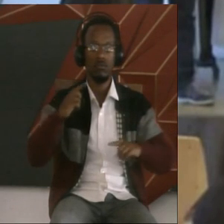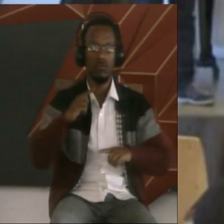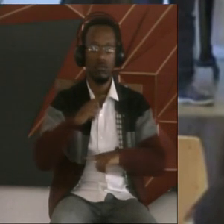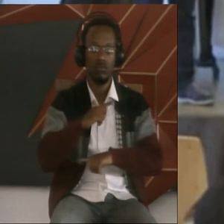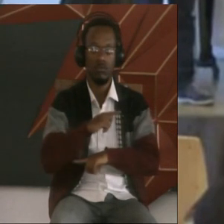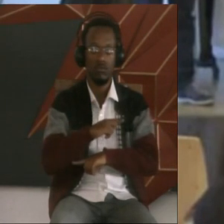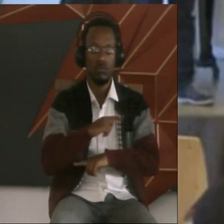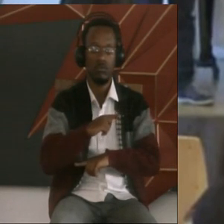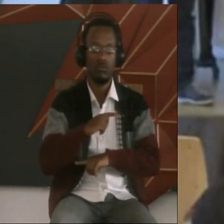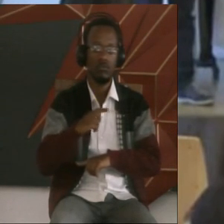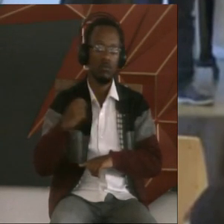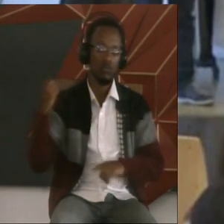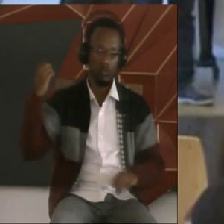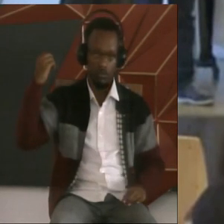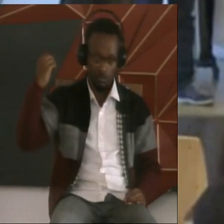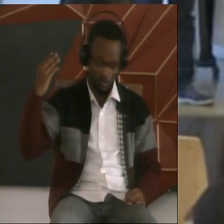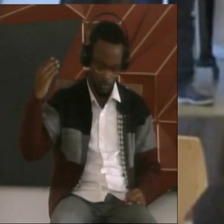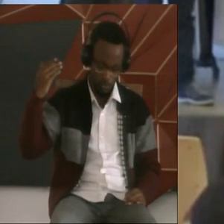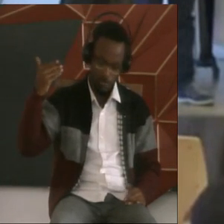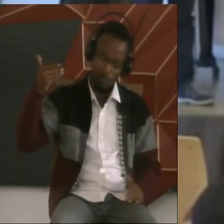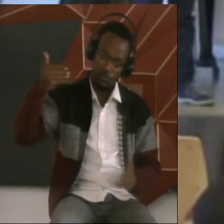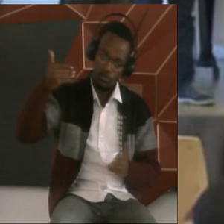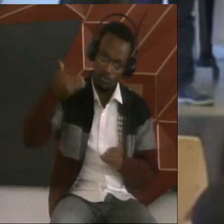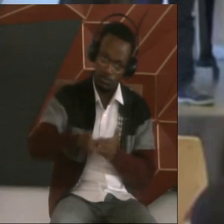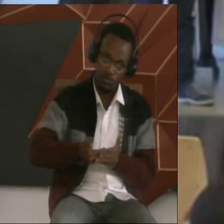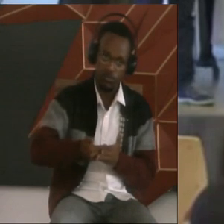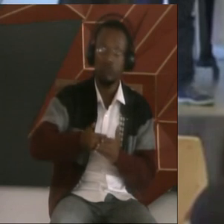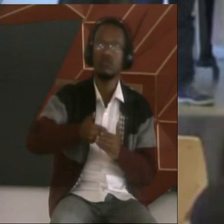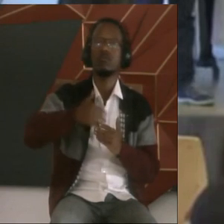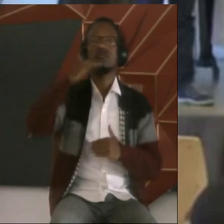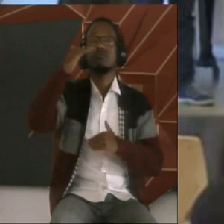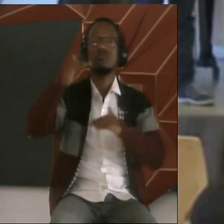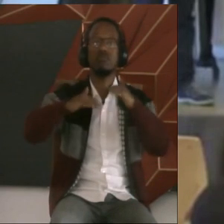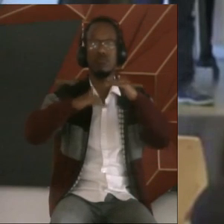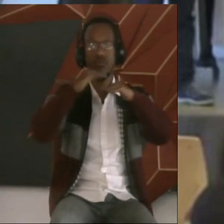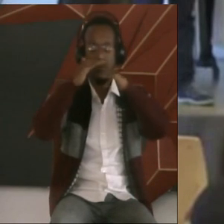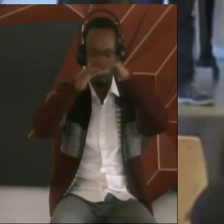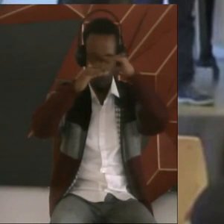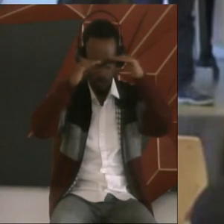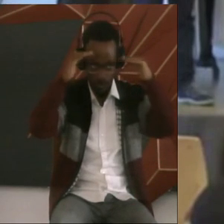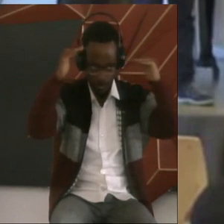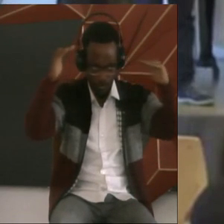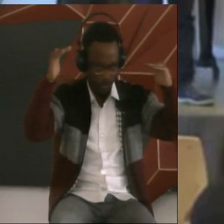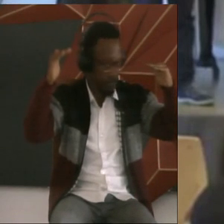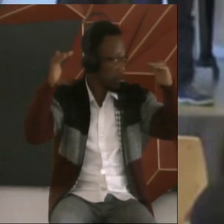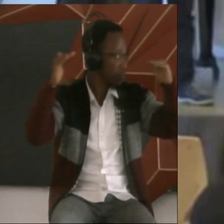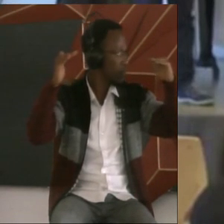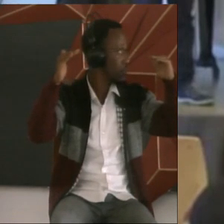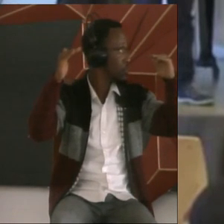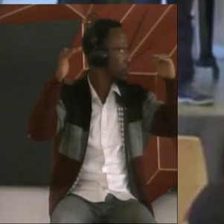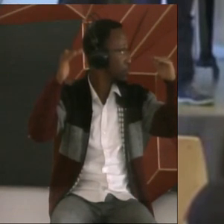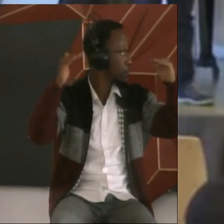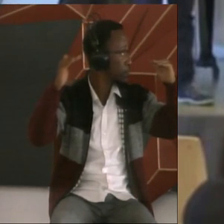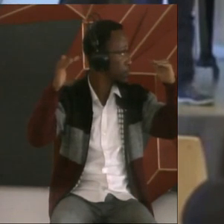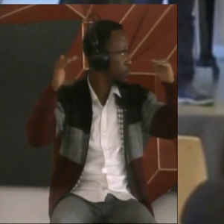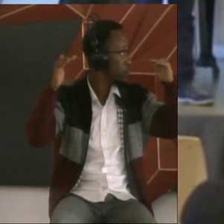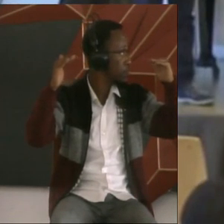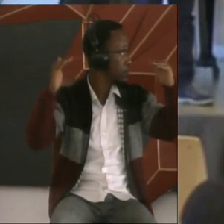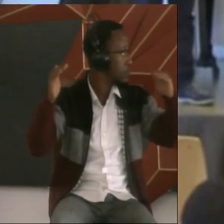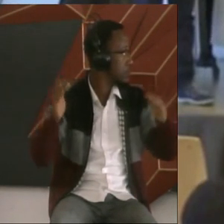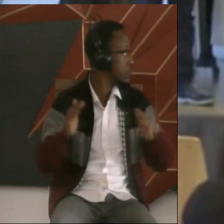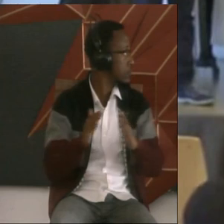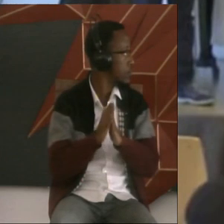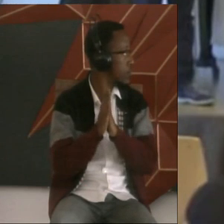Et je sais que bientôt j'y serai. David ineza yuko vuba nzaba ndiyo.